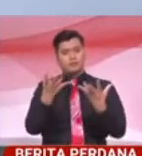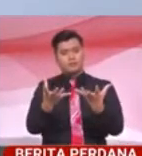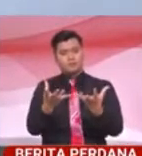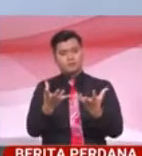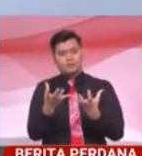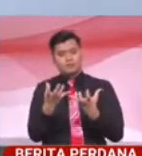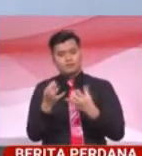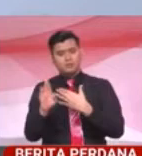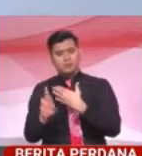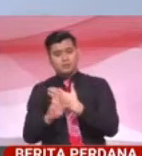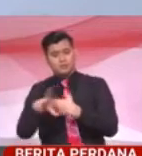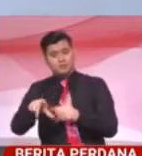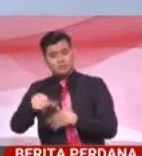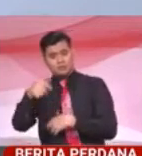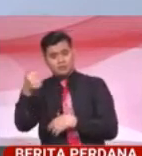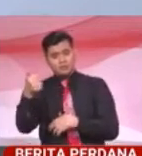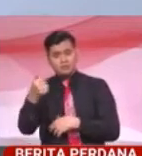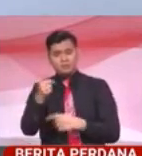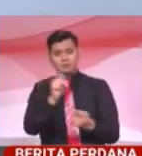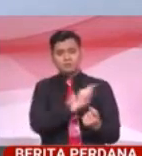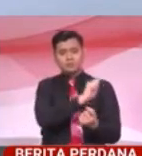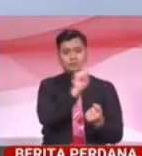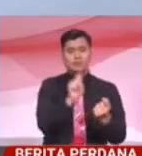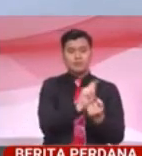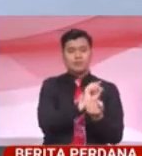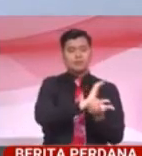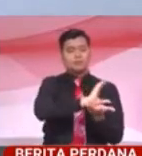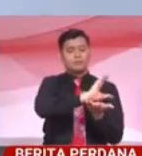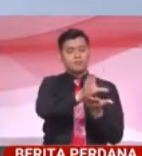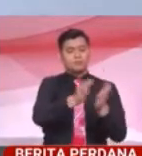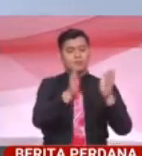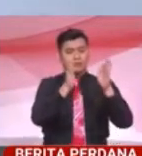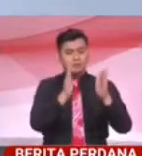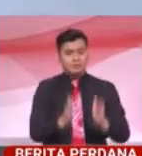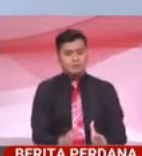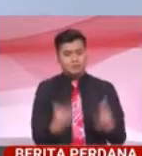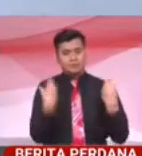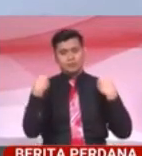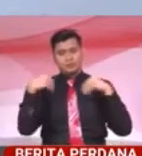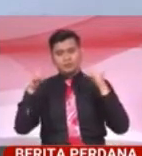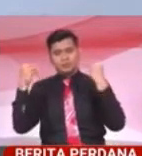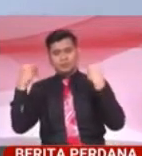berlainan sekaligus menepati permintaan para pelabur terhadap pasaran di luar negara.